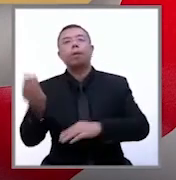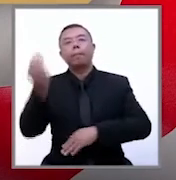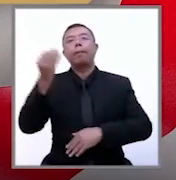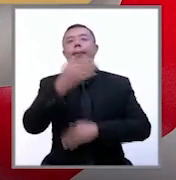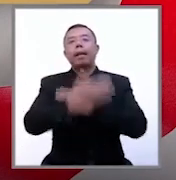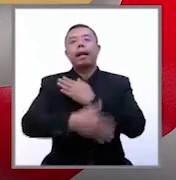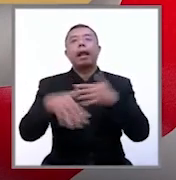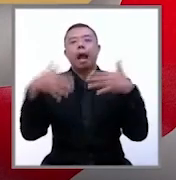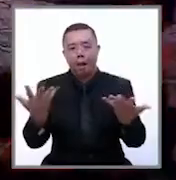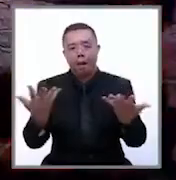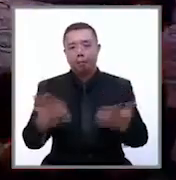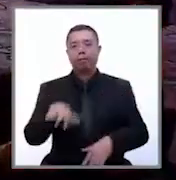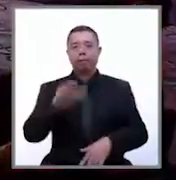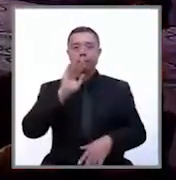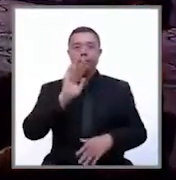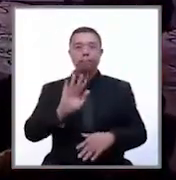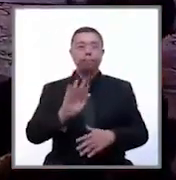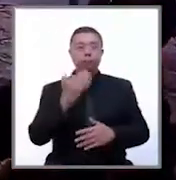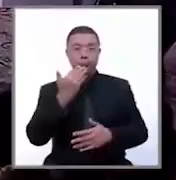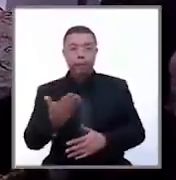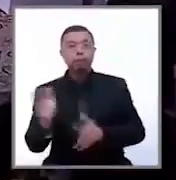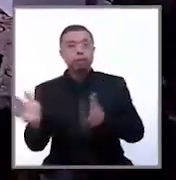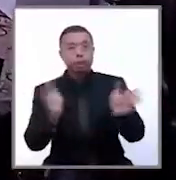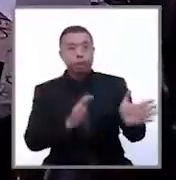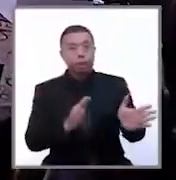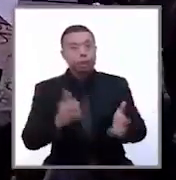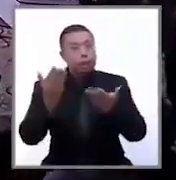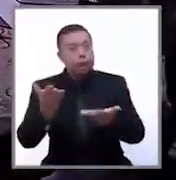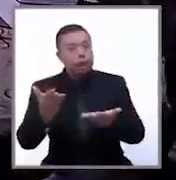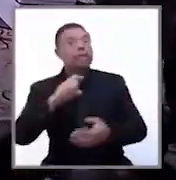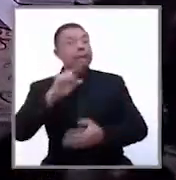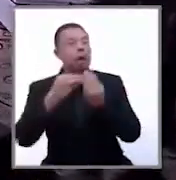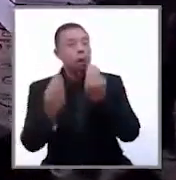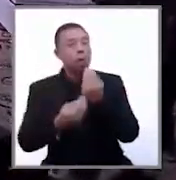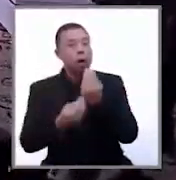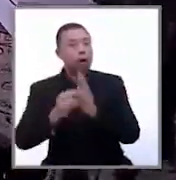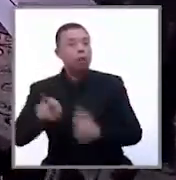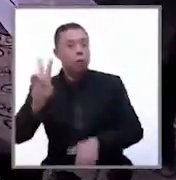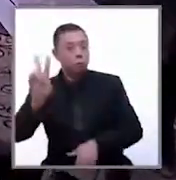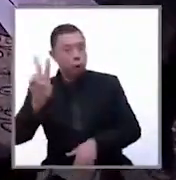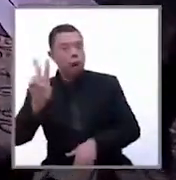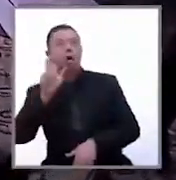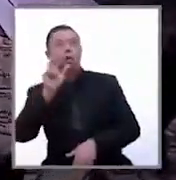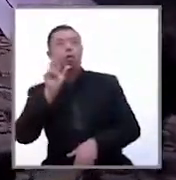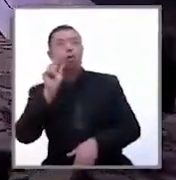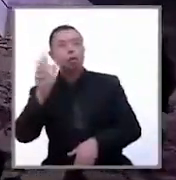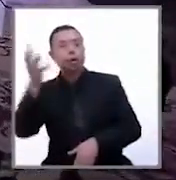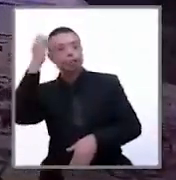Bapak muimin waktu anda habis Terima kasih Selanjutnya kami persilakan kepada calon wakil presiden nomor urut